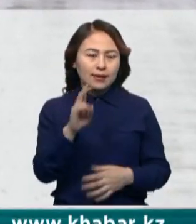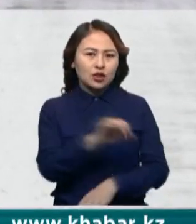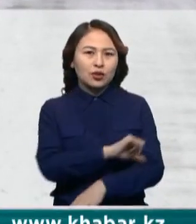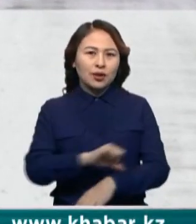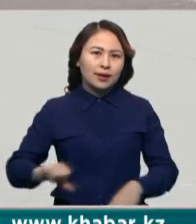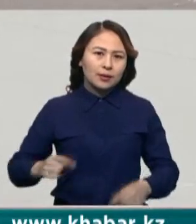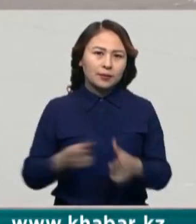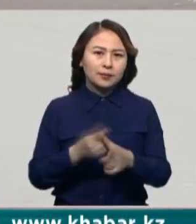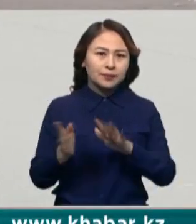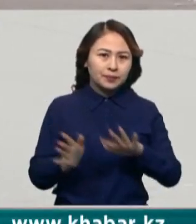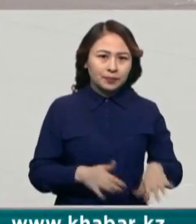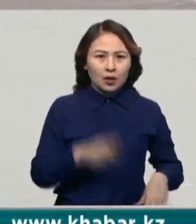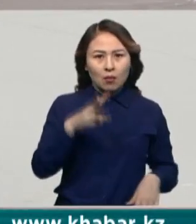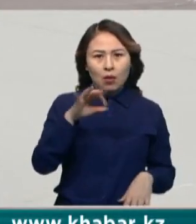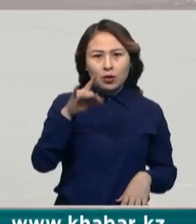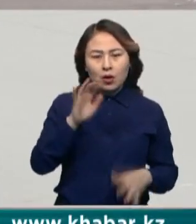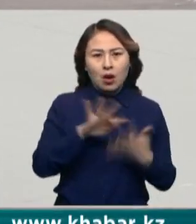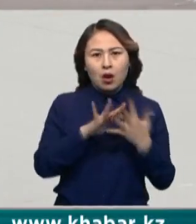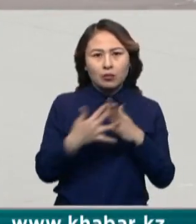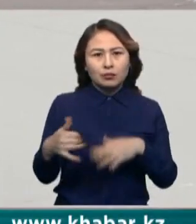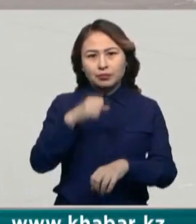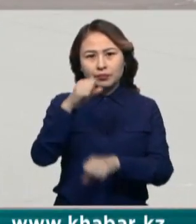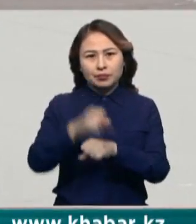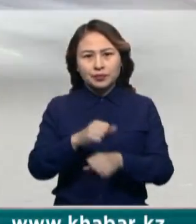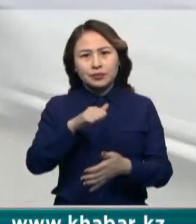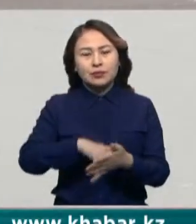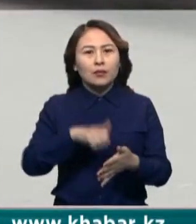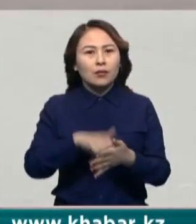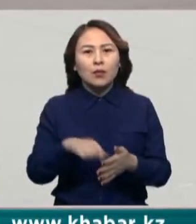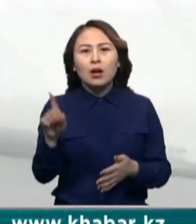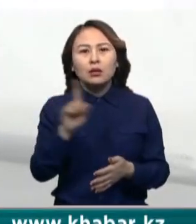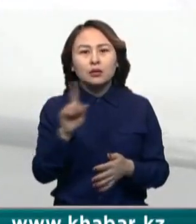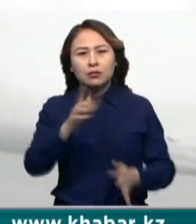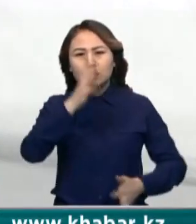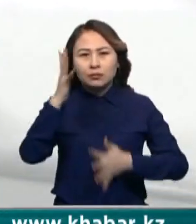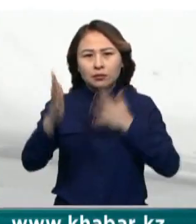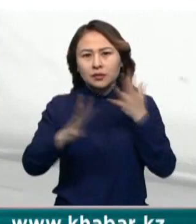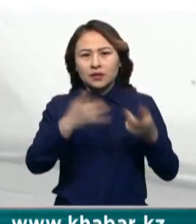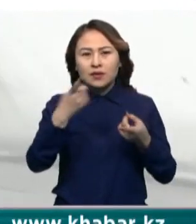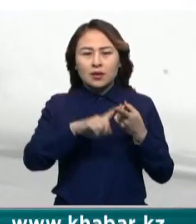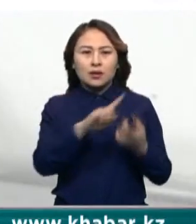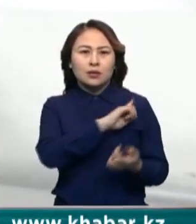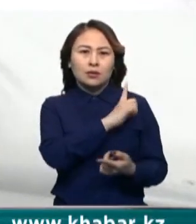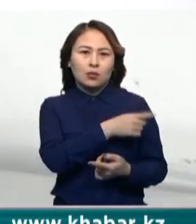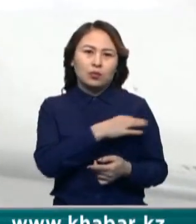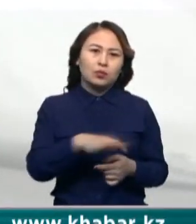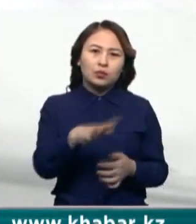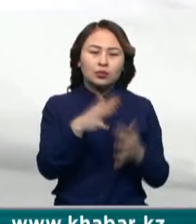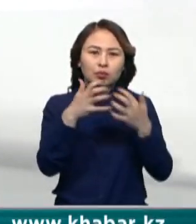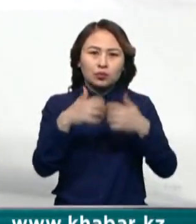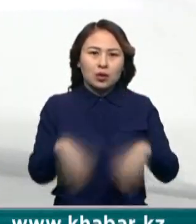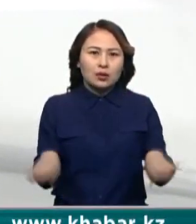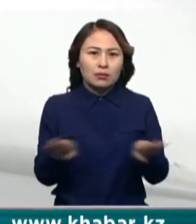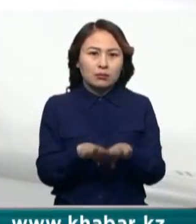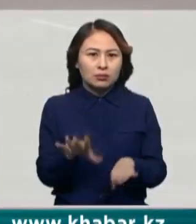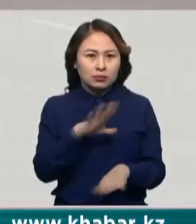бекетінен өткен соң Мәртөк ауылының маңында тоқтауға мәжбүр болды. Себебі ақтүтек боранға байланысты облыс орталығына баратын жол